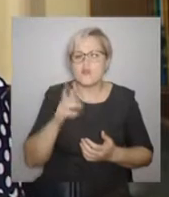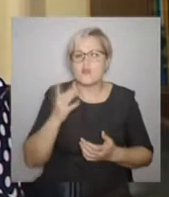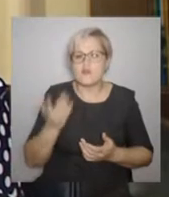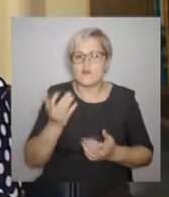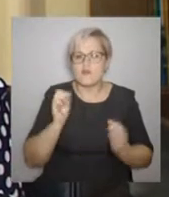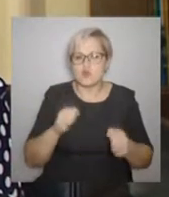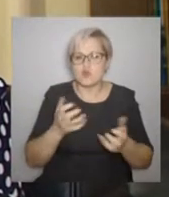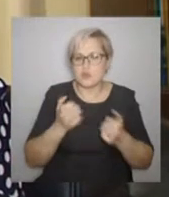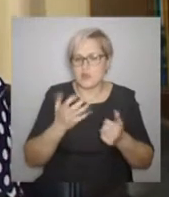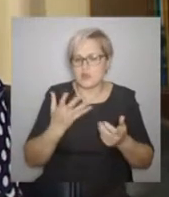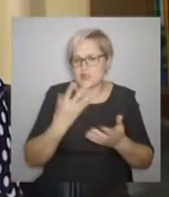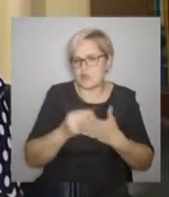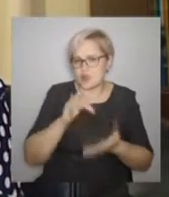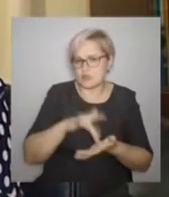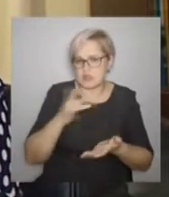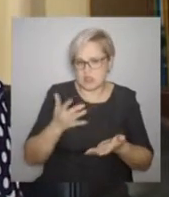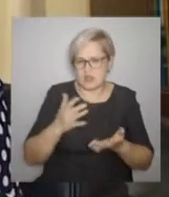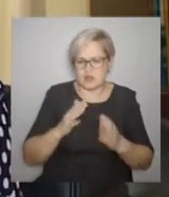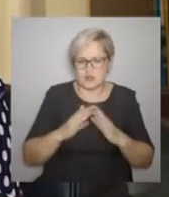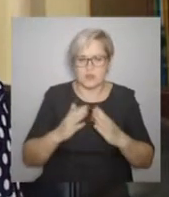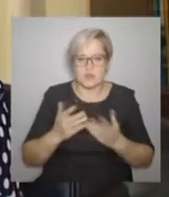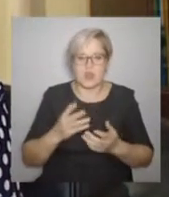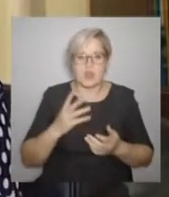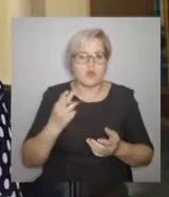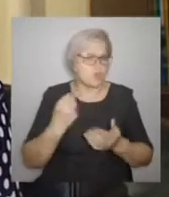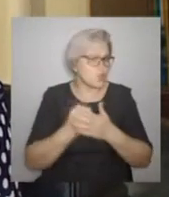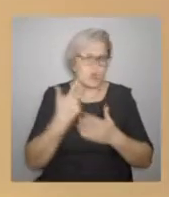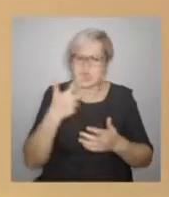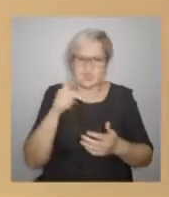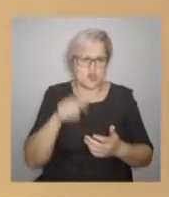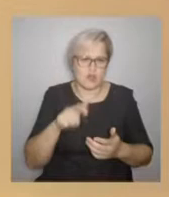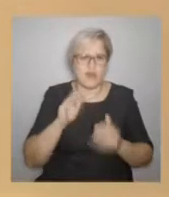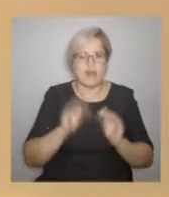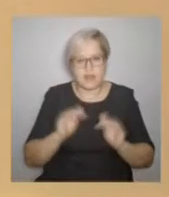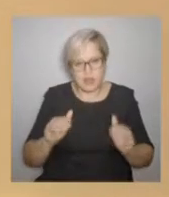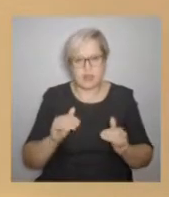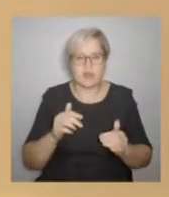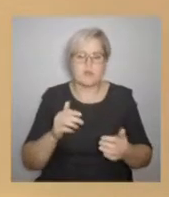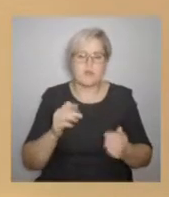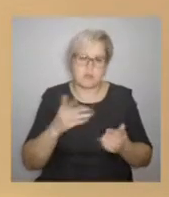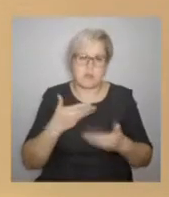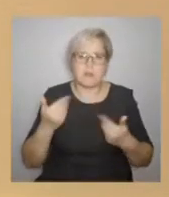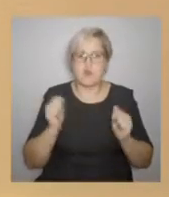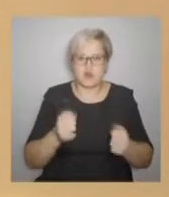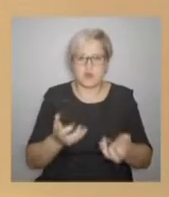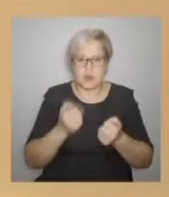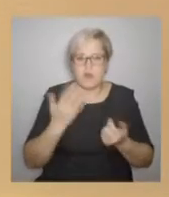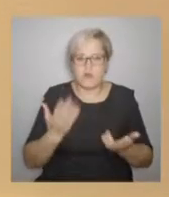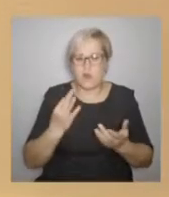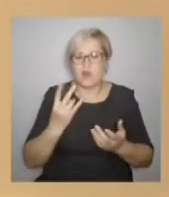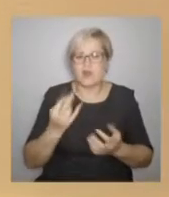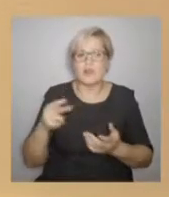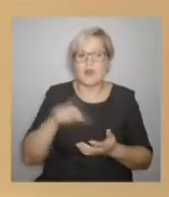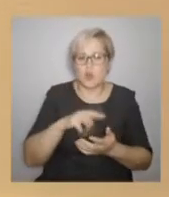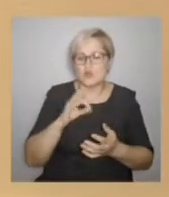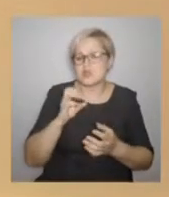месяца около 30 детей, до 30 детей мы можем принять. Сколько ребенок находится здесь в целом